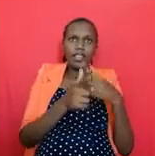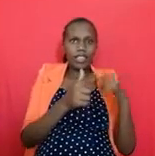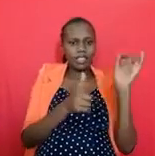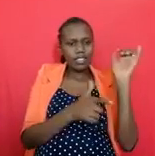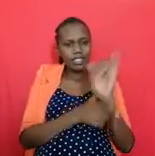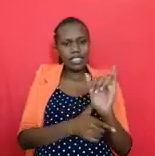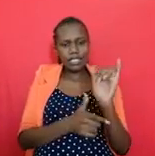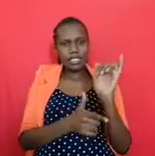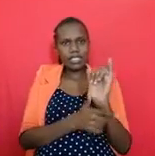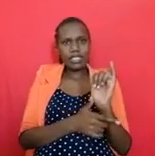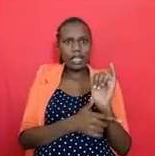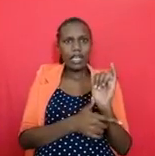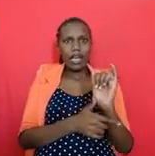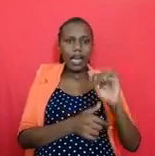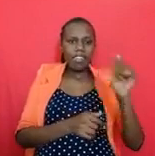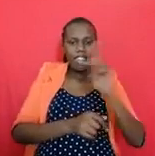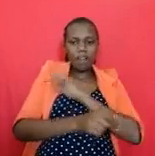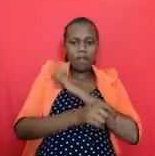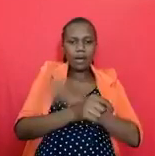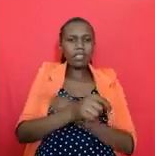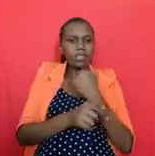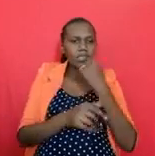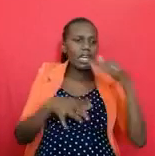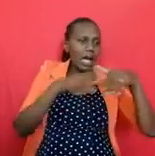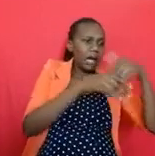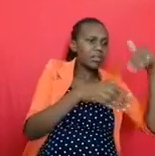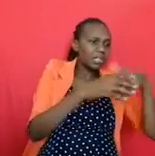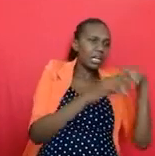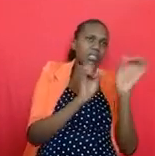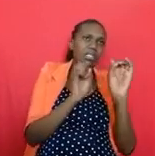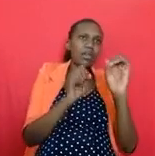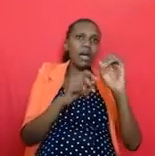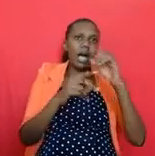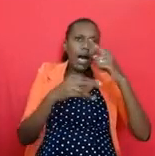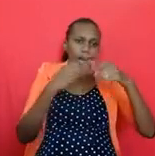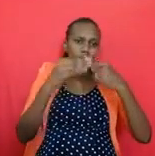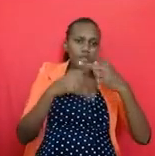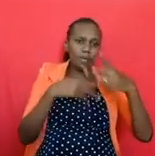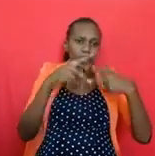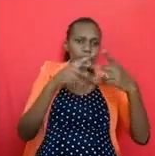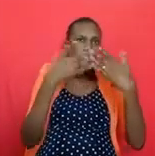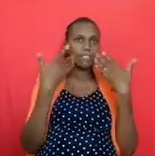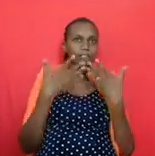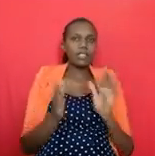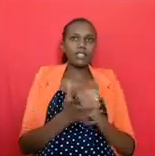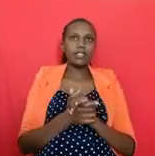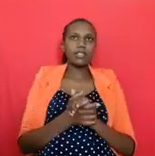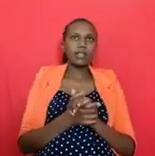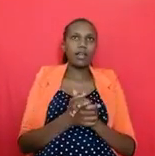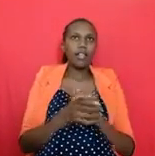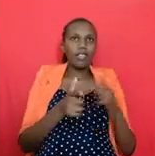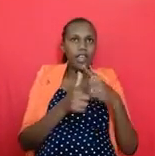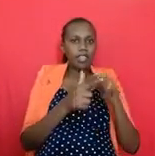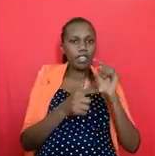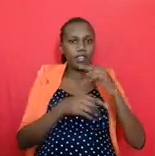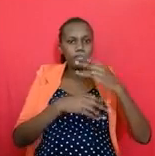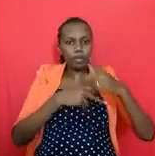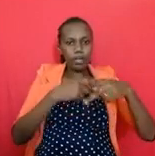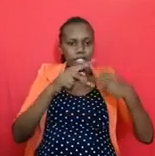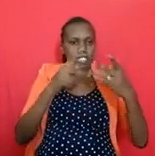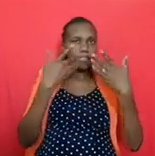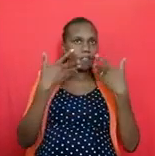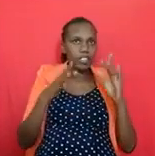gagaikana gatikoragwo na kihoto giaku gani giakuma kinya hindi iria process iririkirira na process